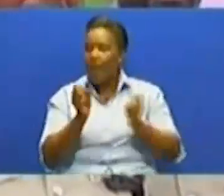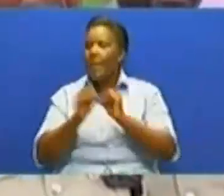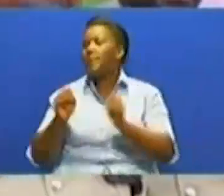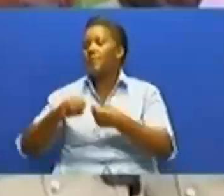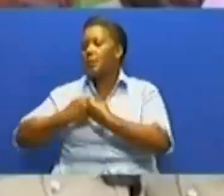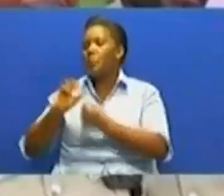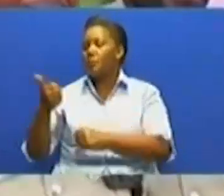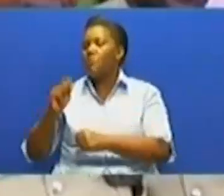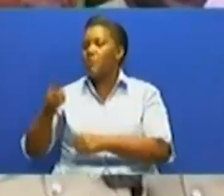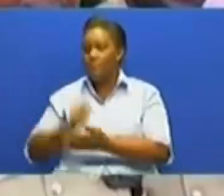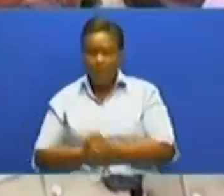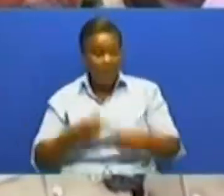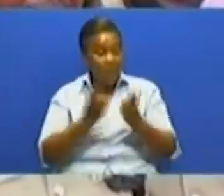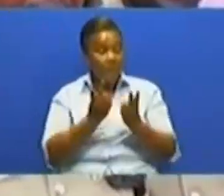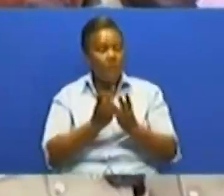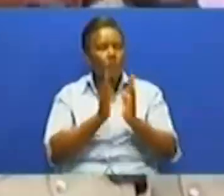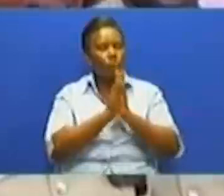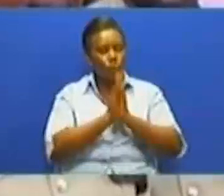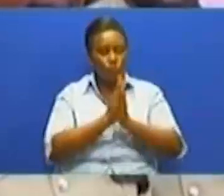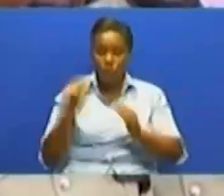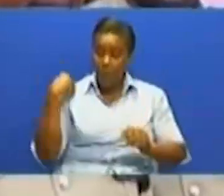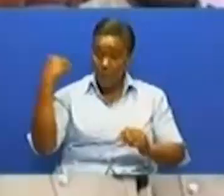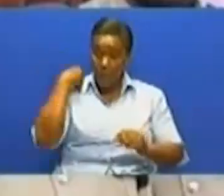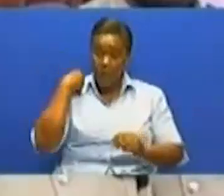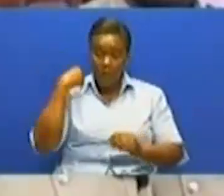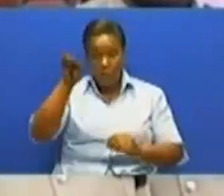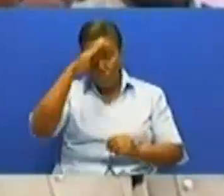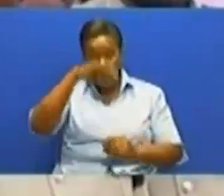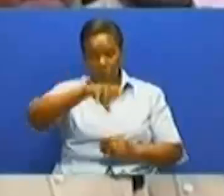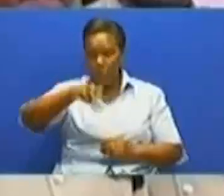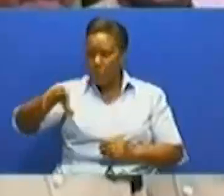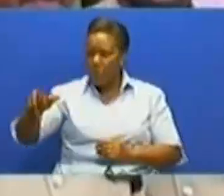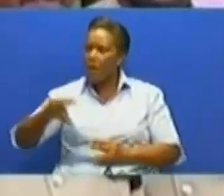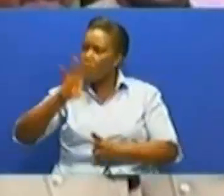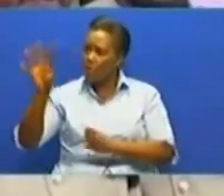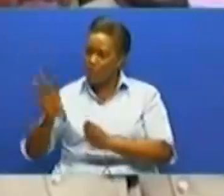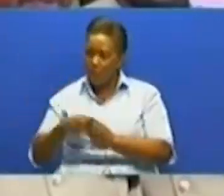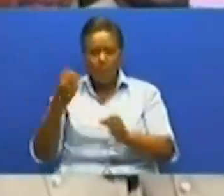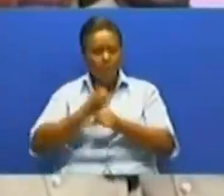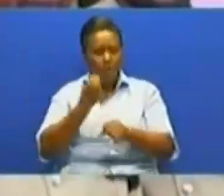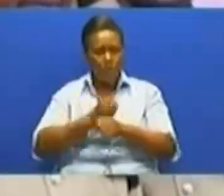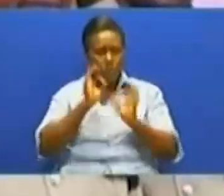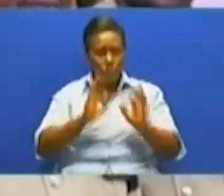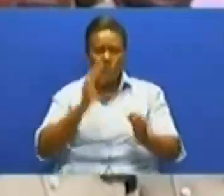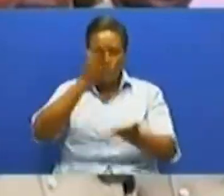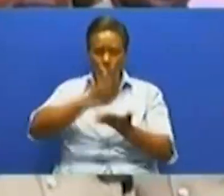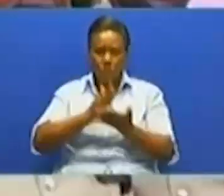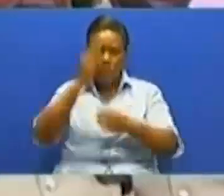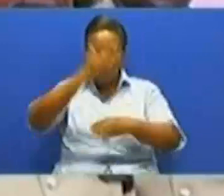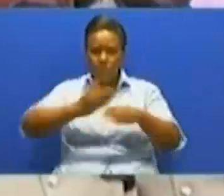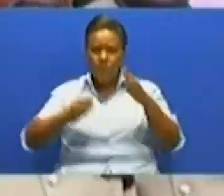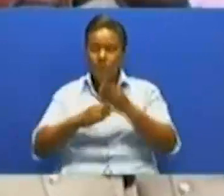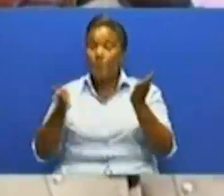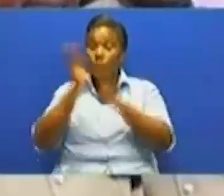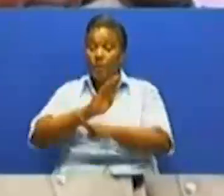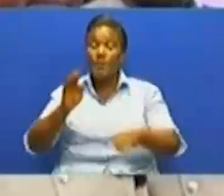makamanda wa mikoa yote. Wamefanya kazi kubwa, kazi nzuri kuhakikisha kwamba ujenzi huu unakamilika